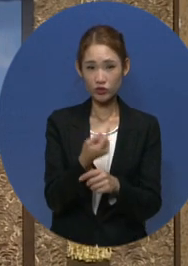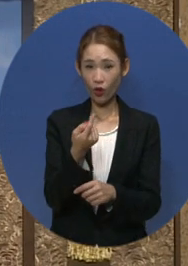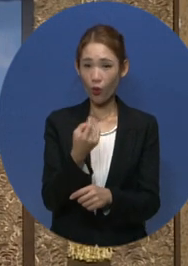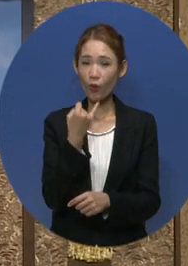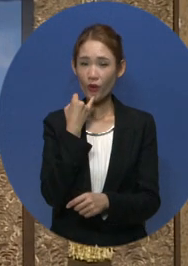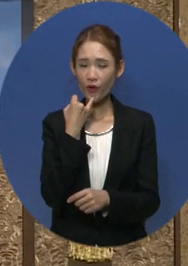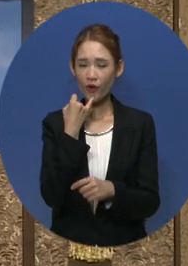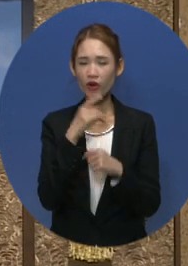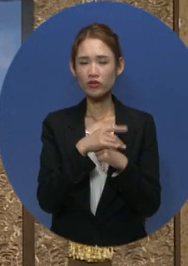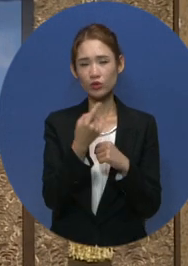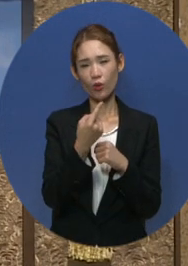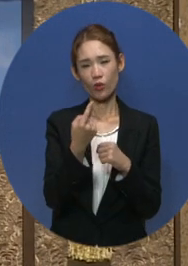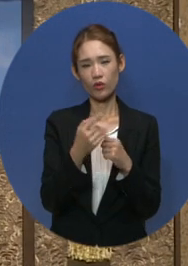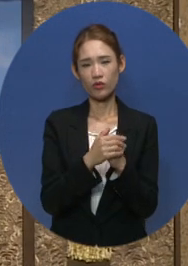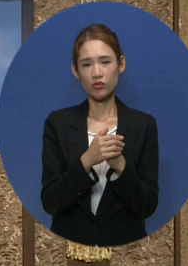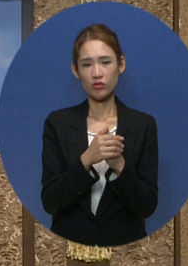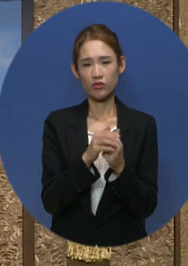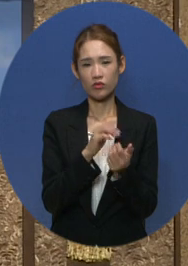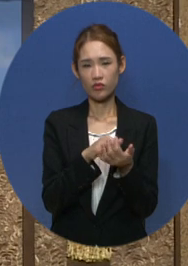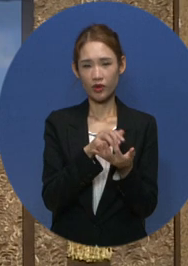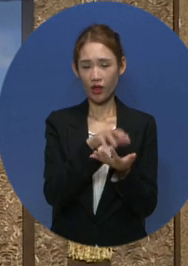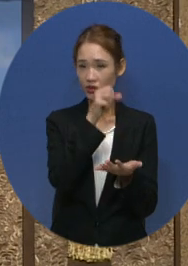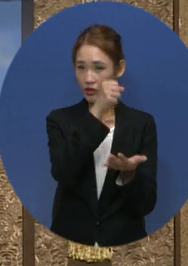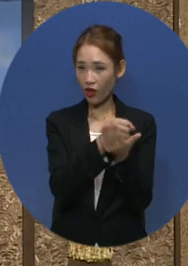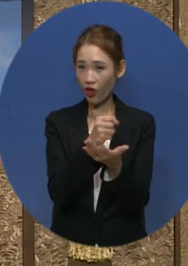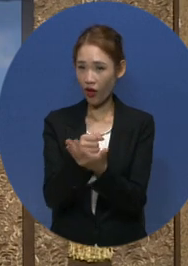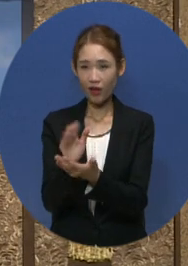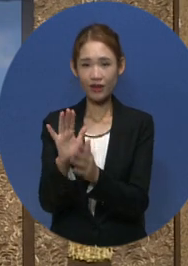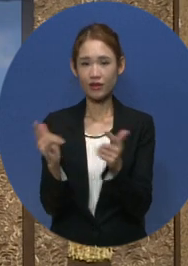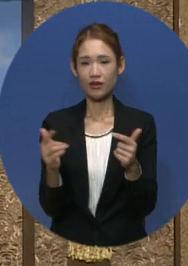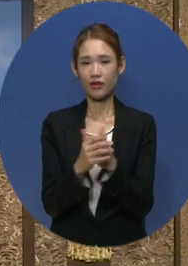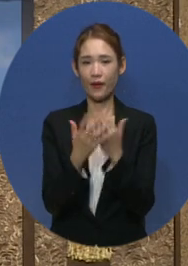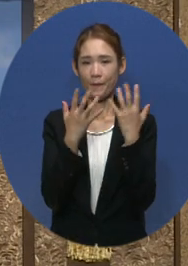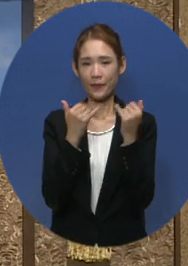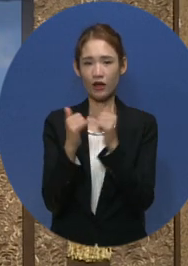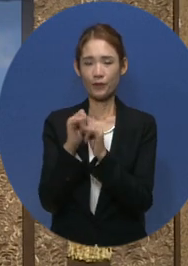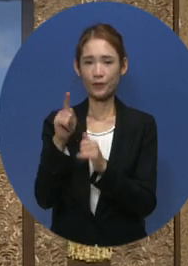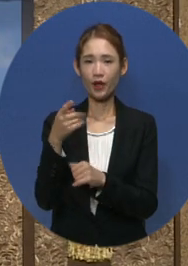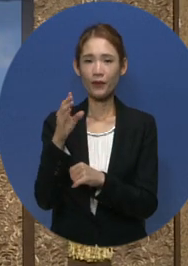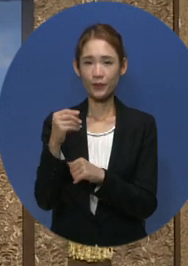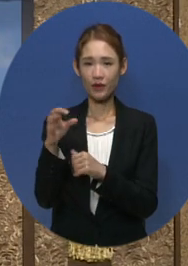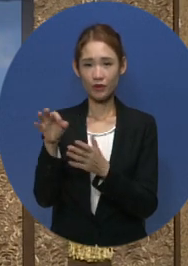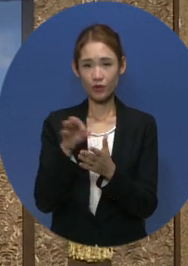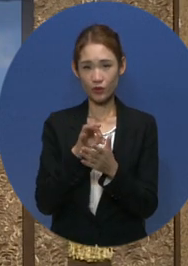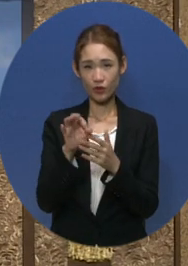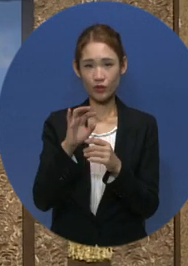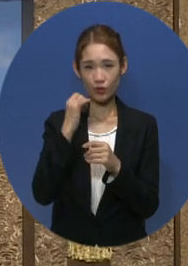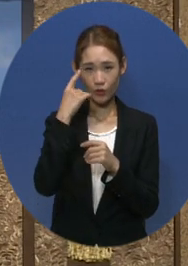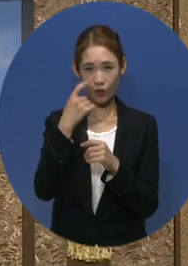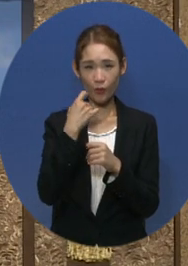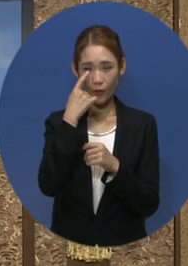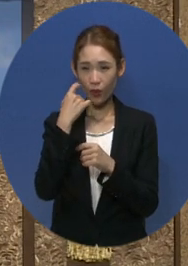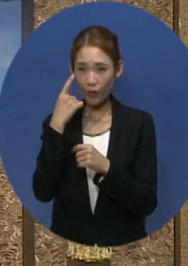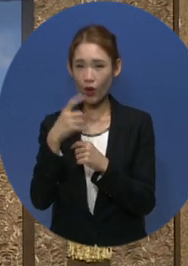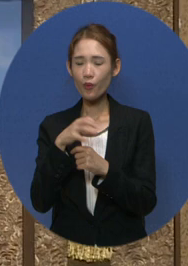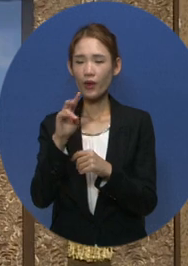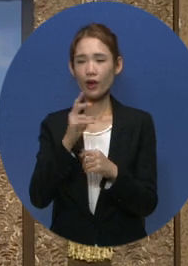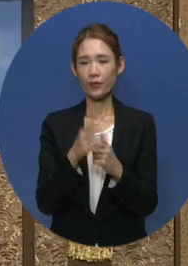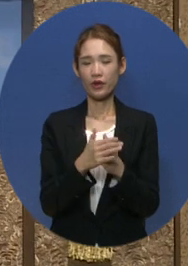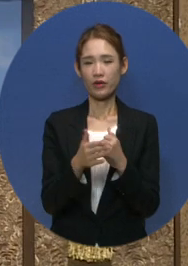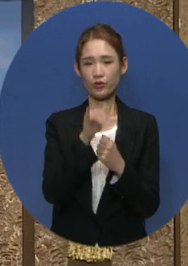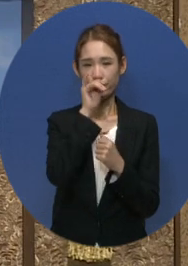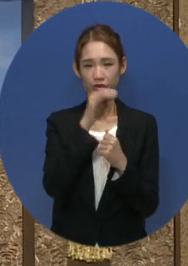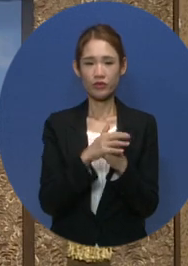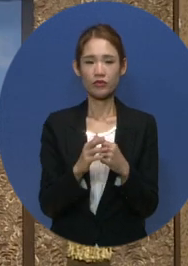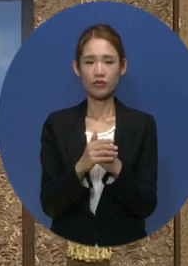하신 분도 있습니다. 오. 액수가 많이 하신 정해져 분은, 있지 않나 예, 봐요. 그렇죠. 많이 하신 분들은 뭐 100만 원씩 하시는 분, 매월 정기적으로 그렇게 이제 하시는 분도